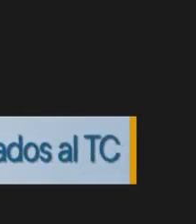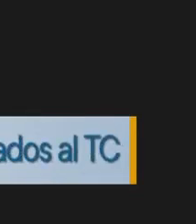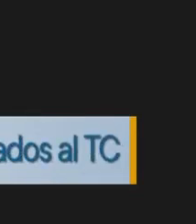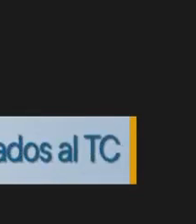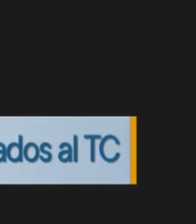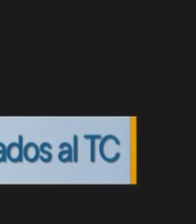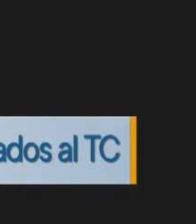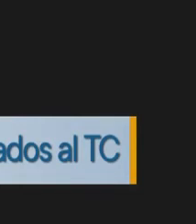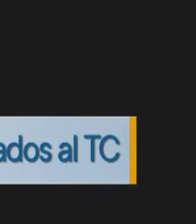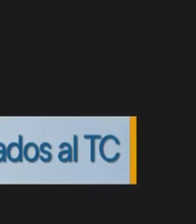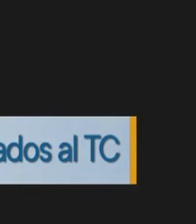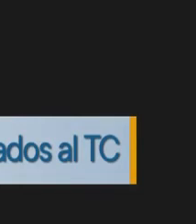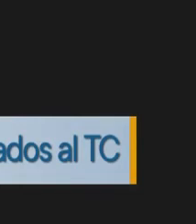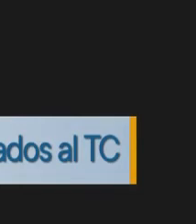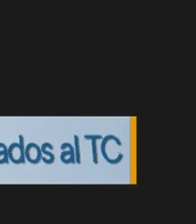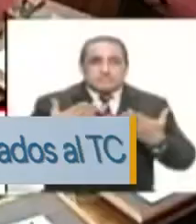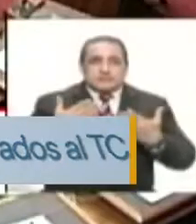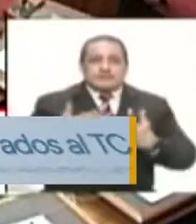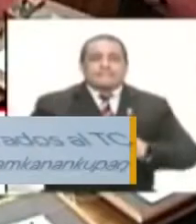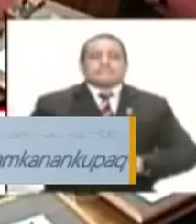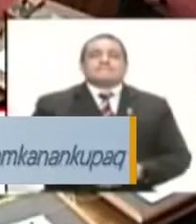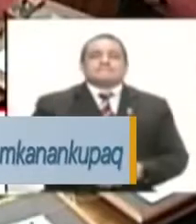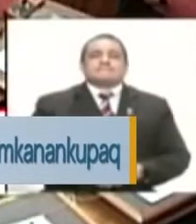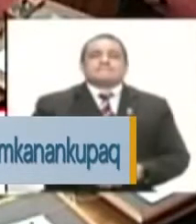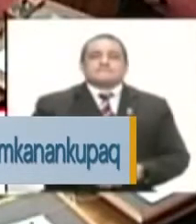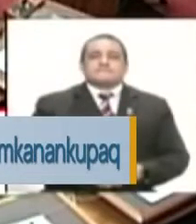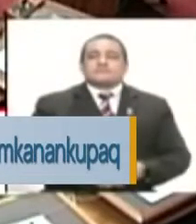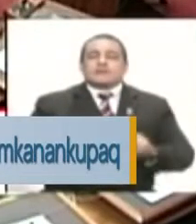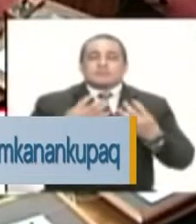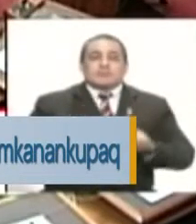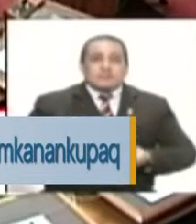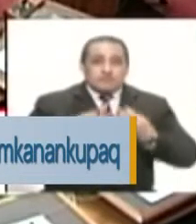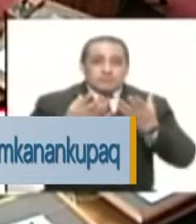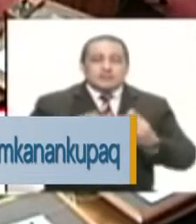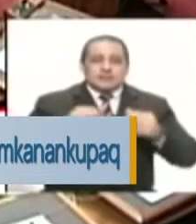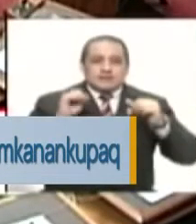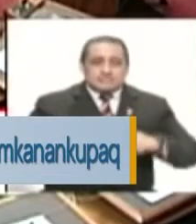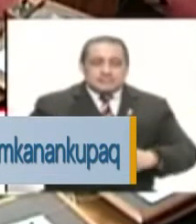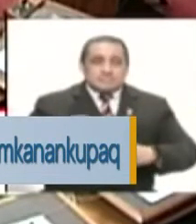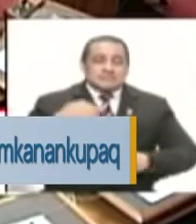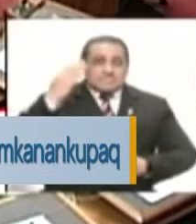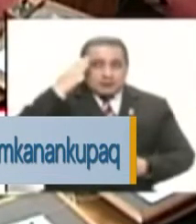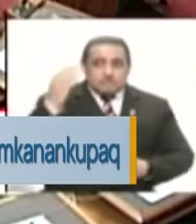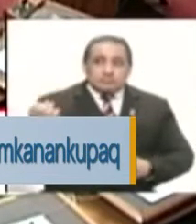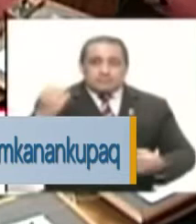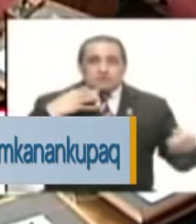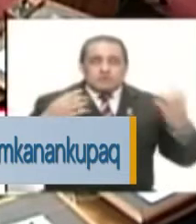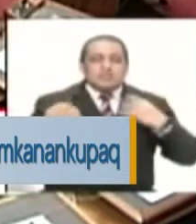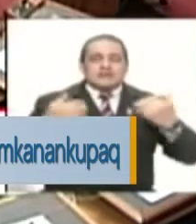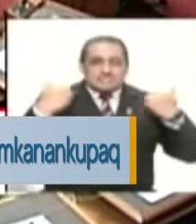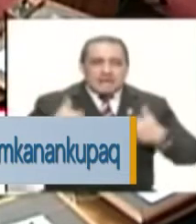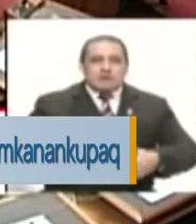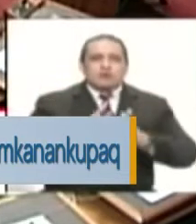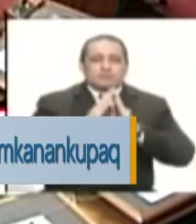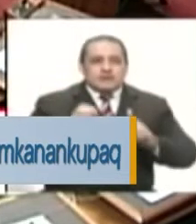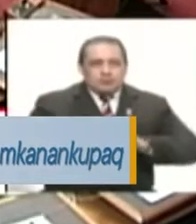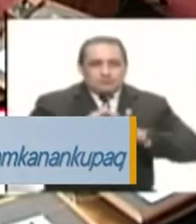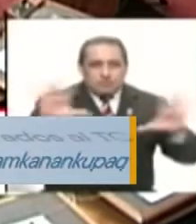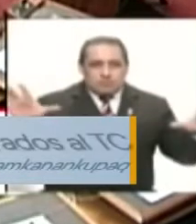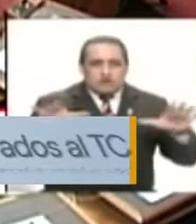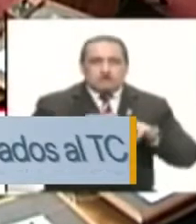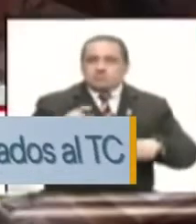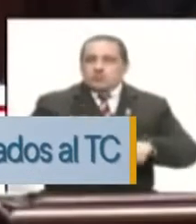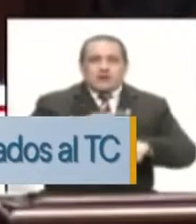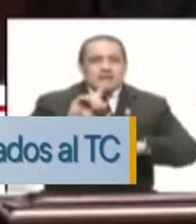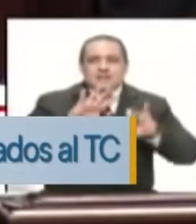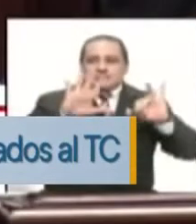hispichirhak, aklei makinpitarikuptinku. Kamachik rura huasipi kajkunaka decisión jurídica niskataka manas mana